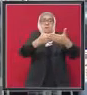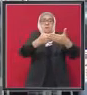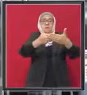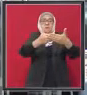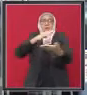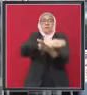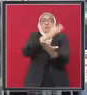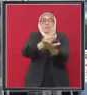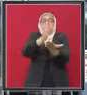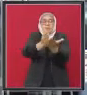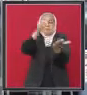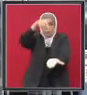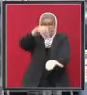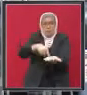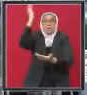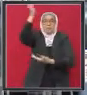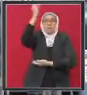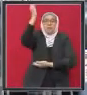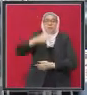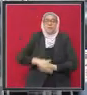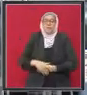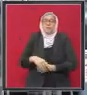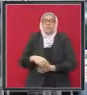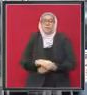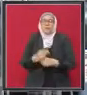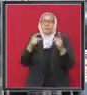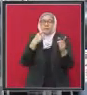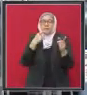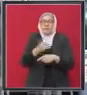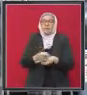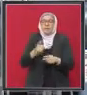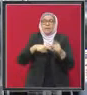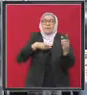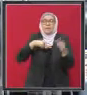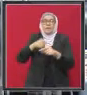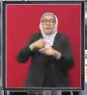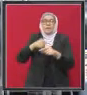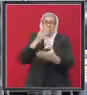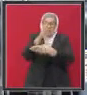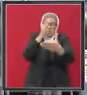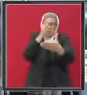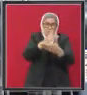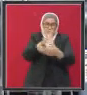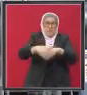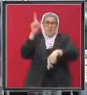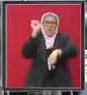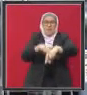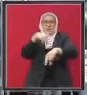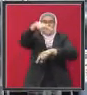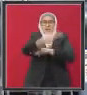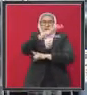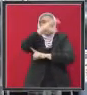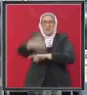bajet ini dibentangkan. Zaman Pakatan Harapan sekali pun tak pernah panggil kami. Nak berapa kali?